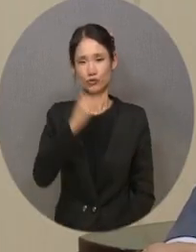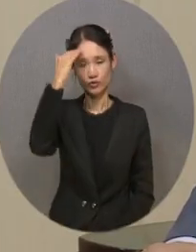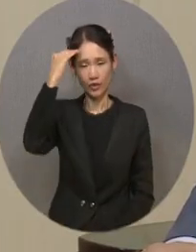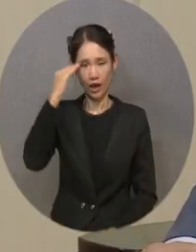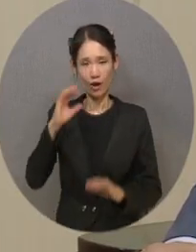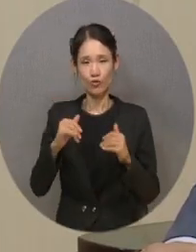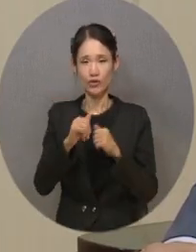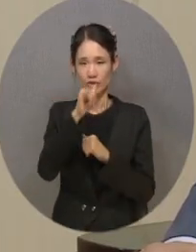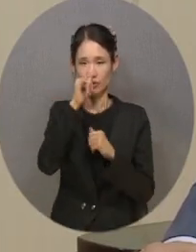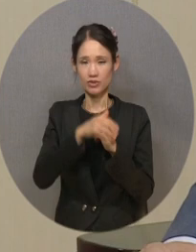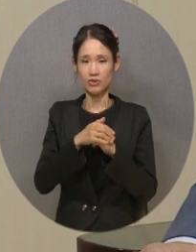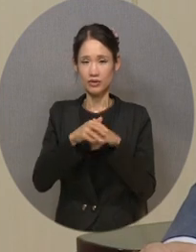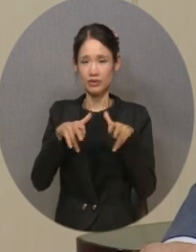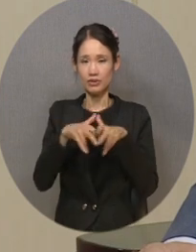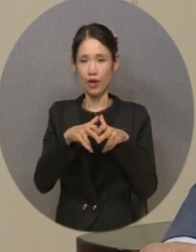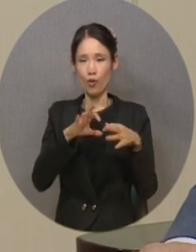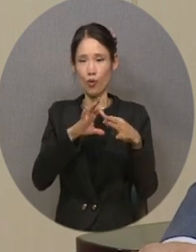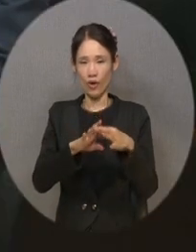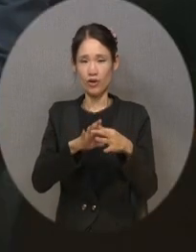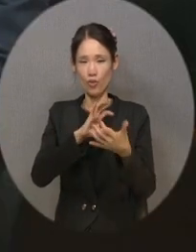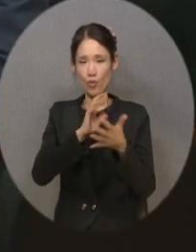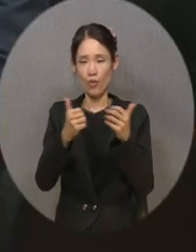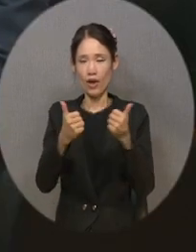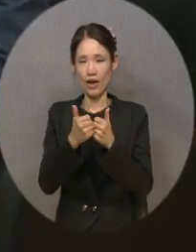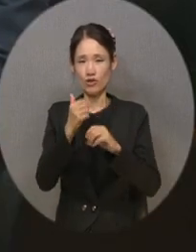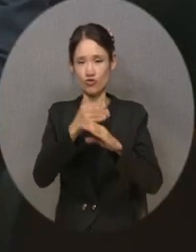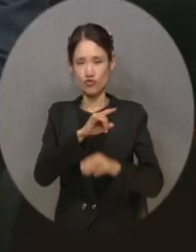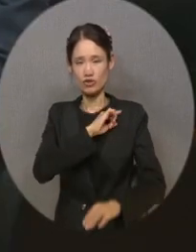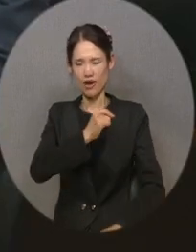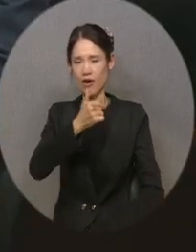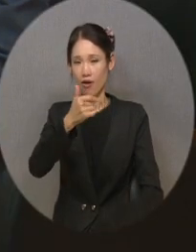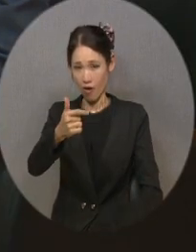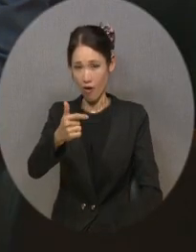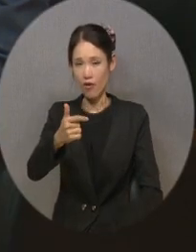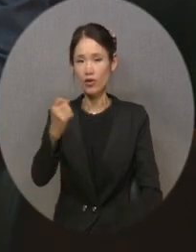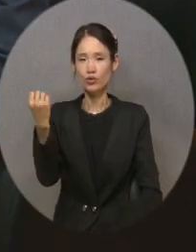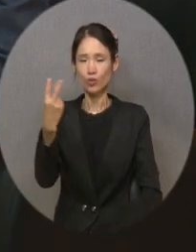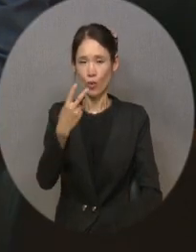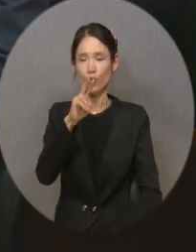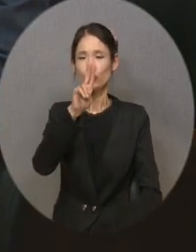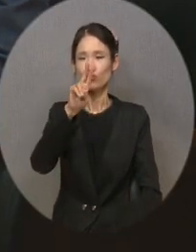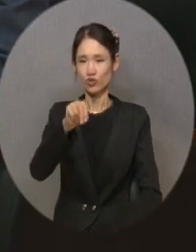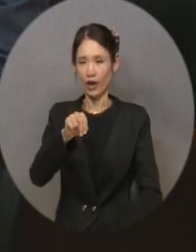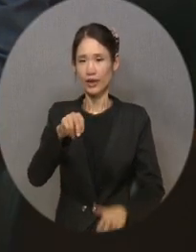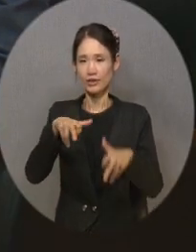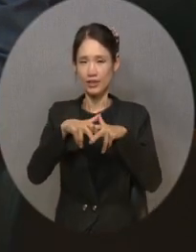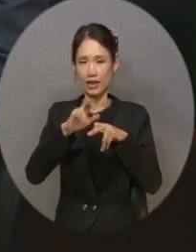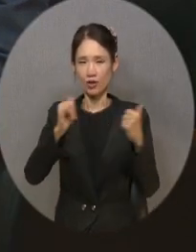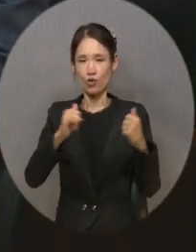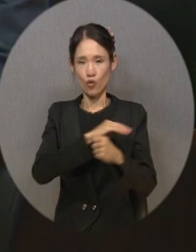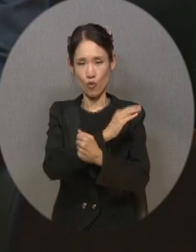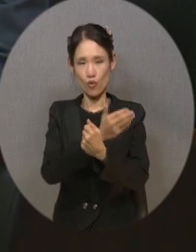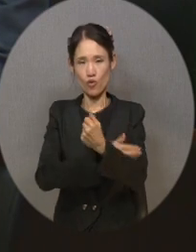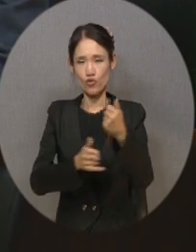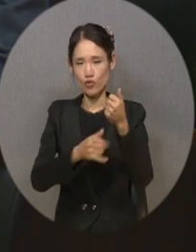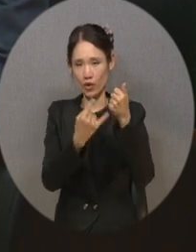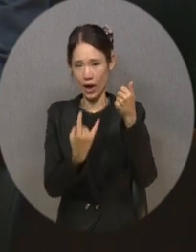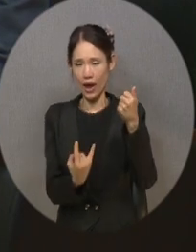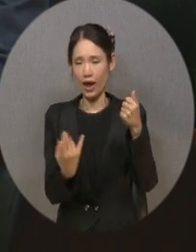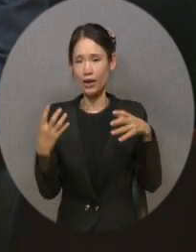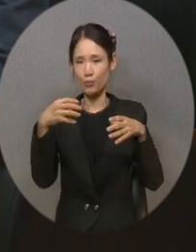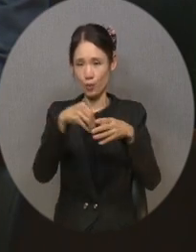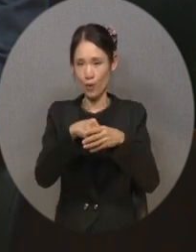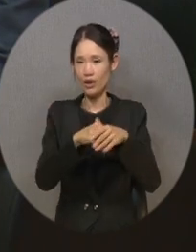우리나라에서 열린 장애 관련 회의 중 가장 큰 규모의 회의입니다. 또 특히 UN 장애인권리위원회 위원장을 포함한 5명의